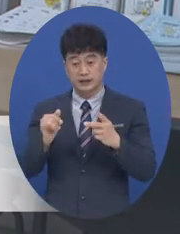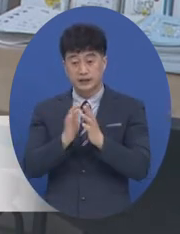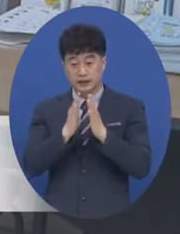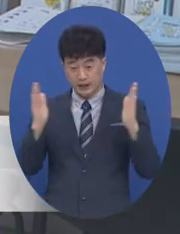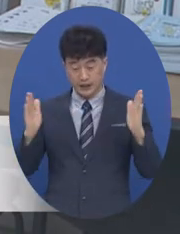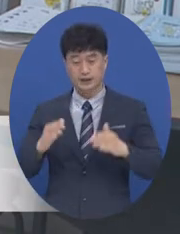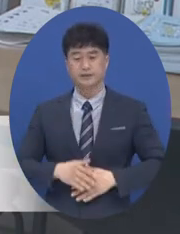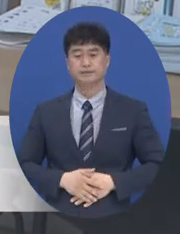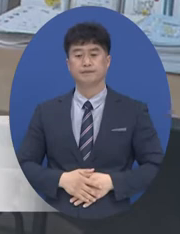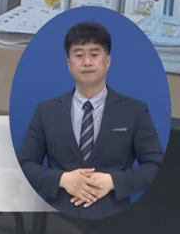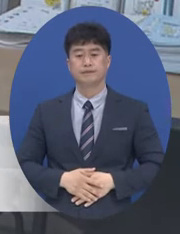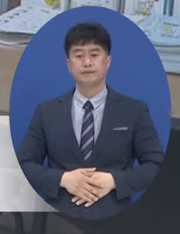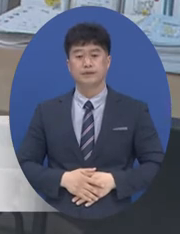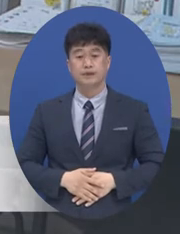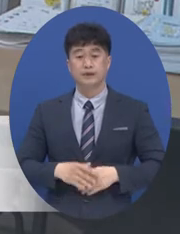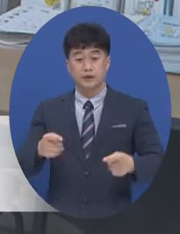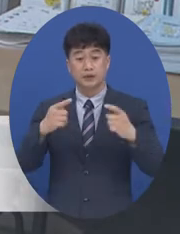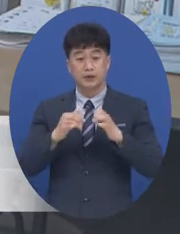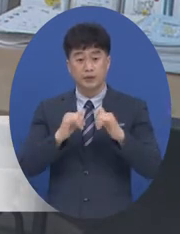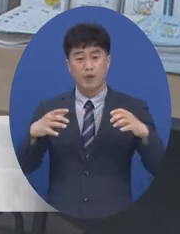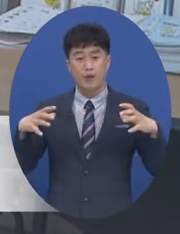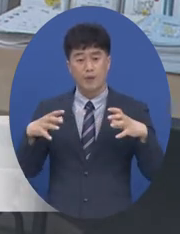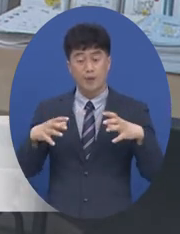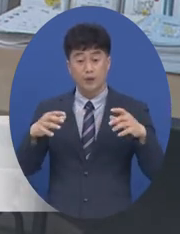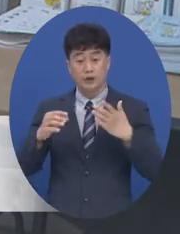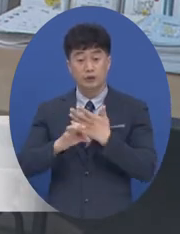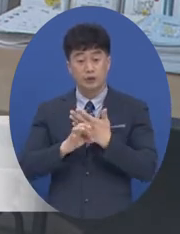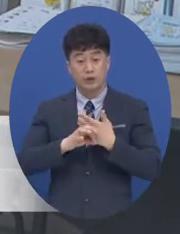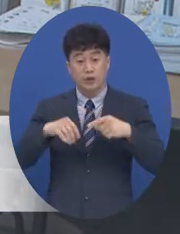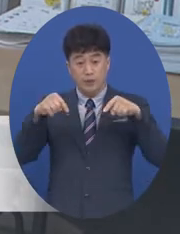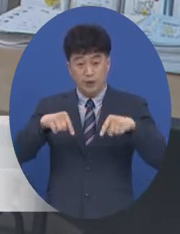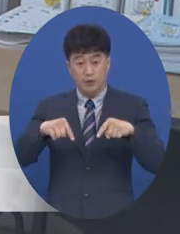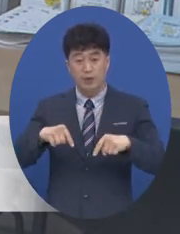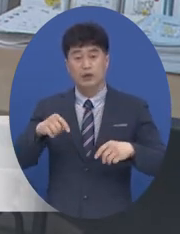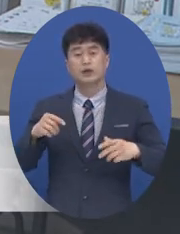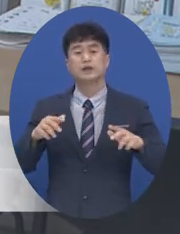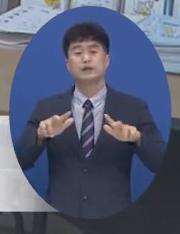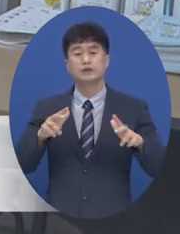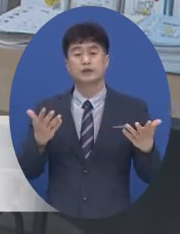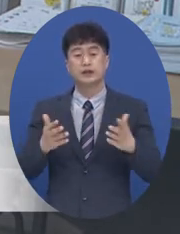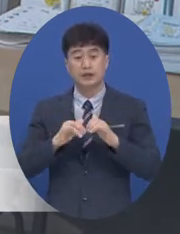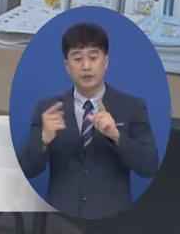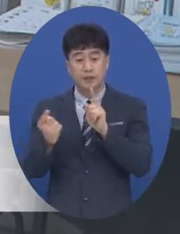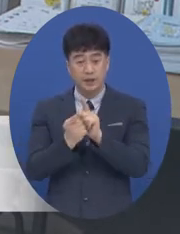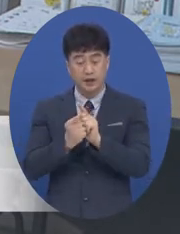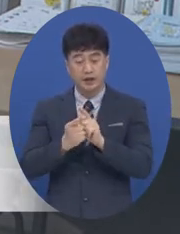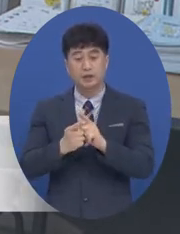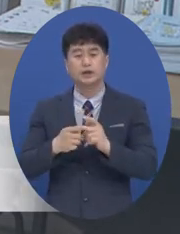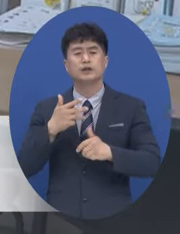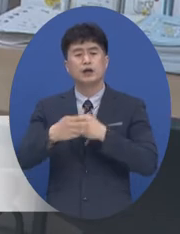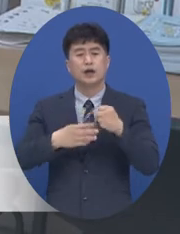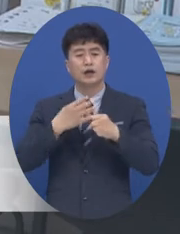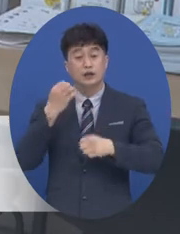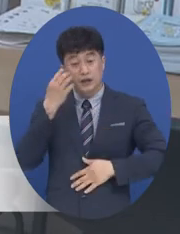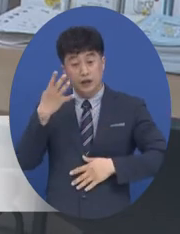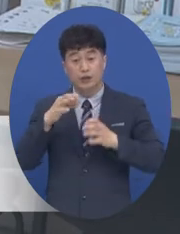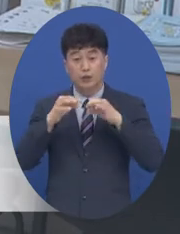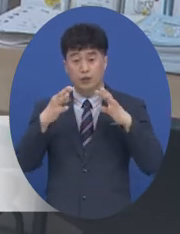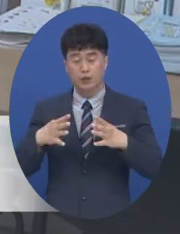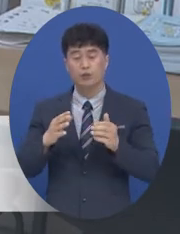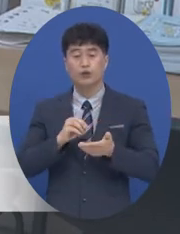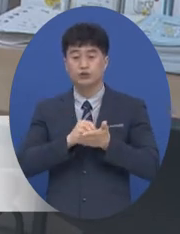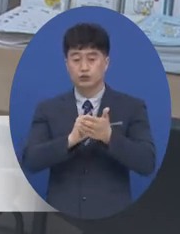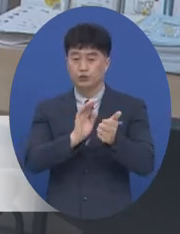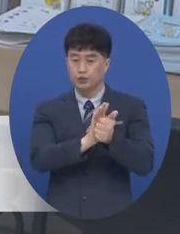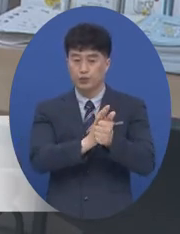진행에 들어갔습니다. 참여자들은 모의 면접부터 현직자와의 만남까지 4개월에 걸쳐 다양한 취업 지원을 받을 수